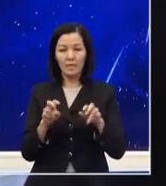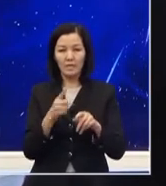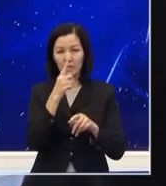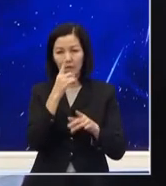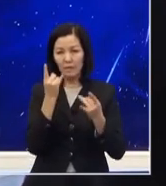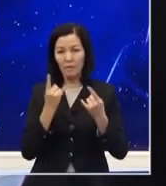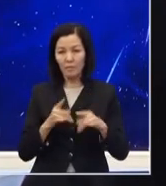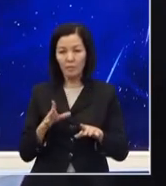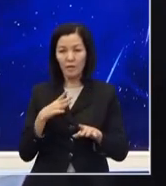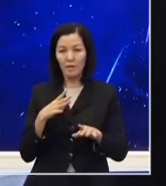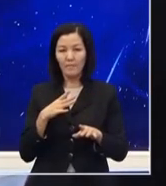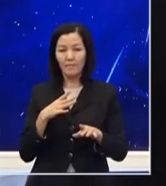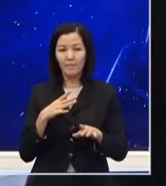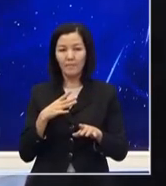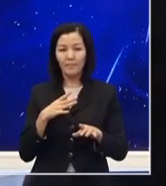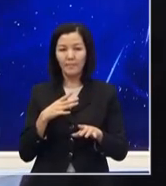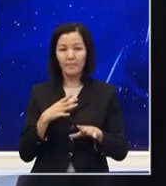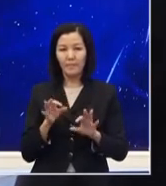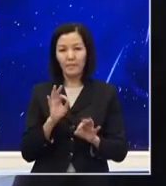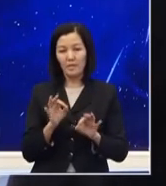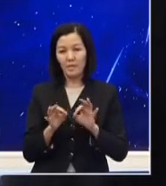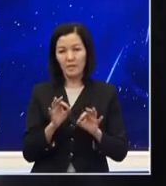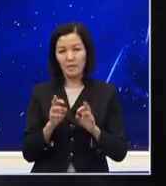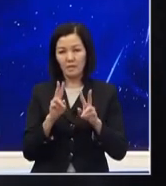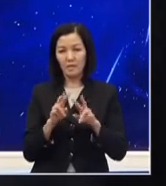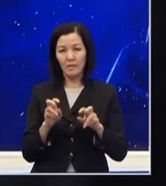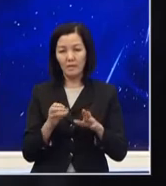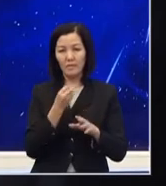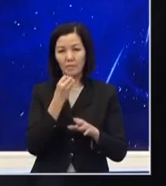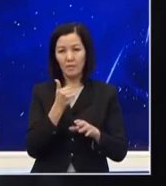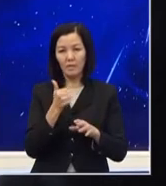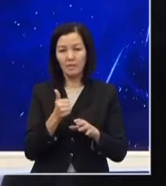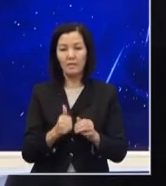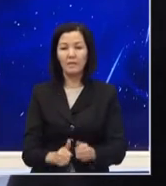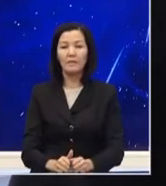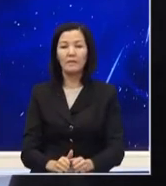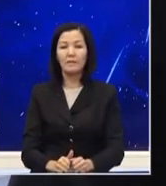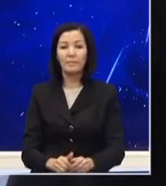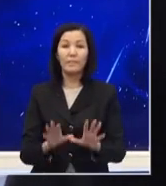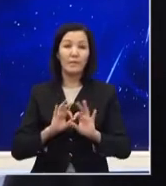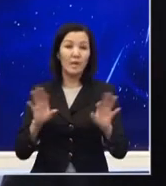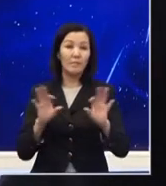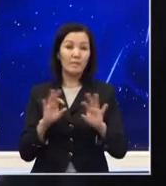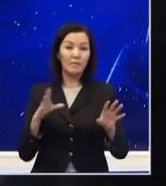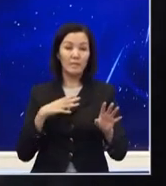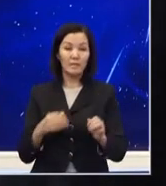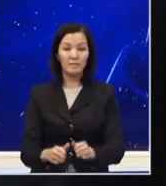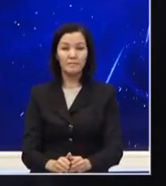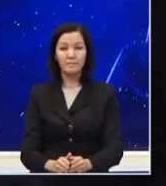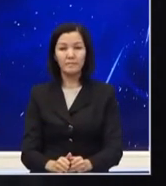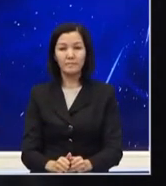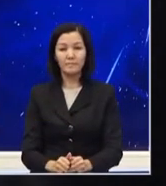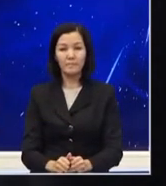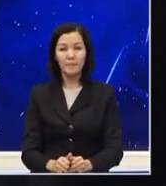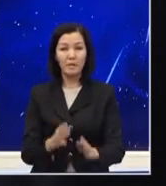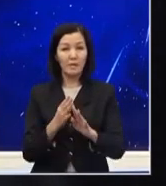ғана босандым. Сонымен бәрін тексеріп, бәрін көрсетіп берді, бәрін түсіндіріп берді, жақсы көрсетті.